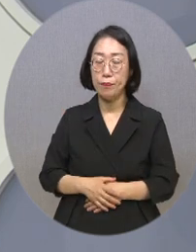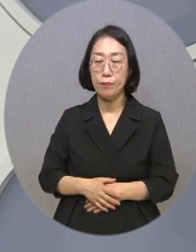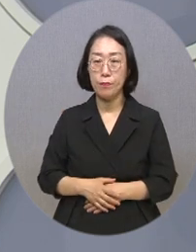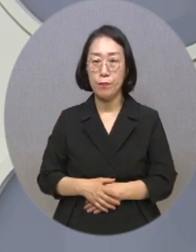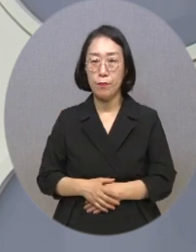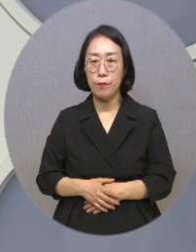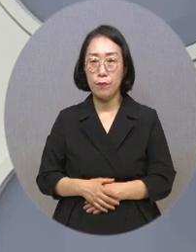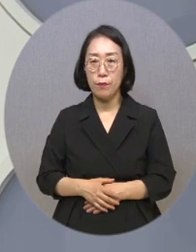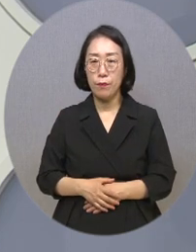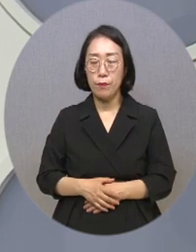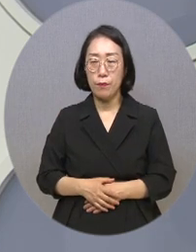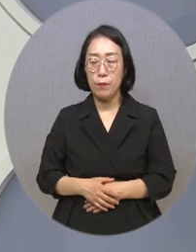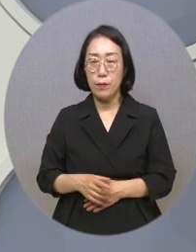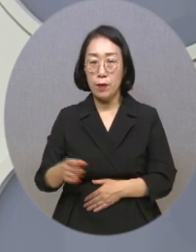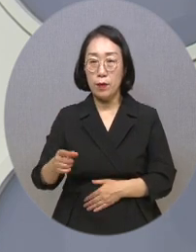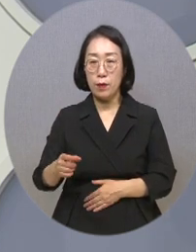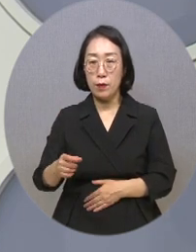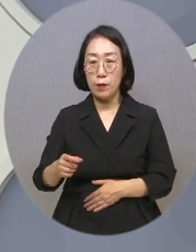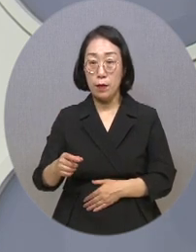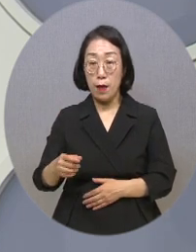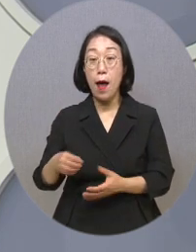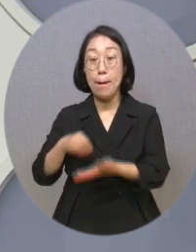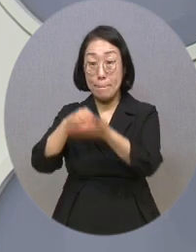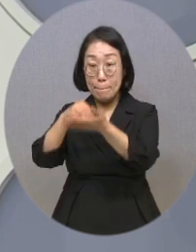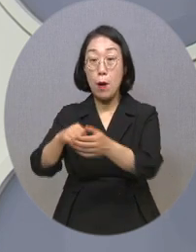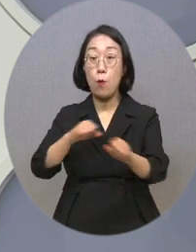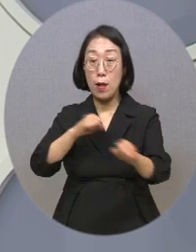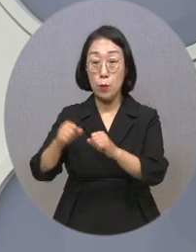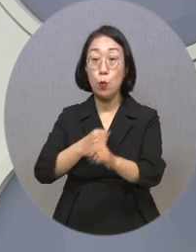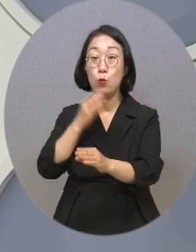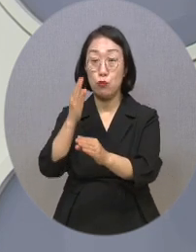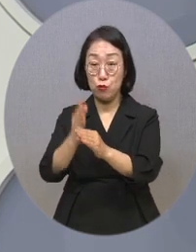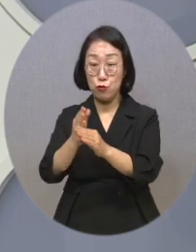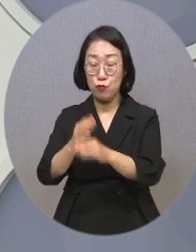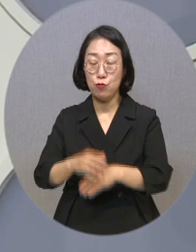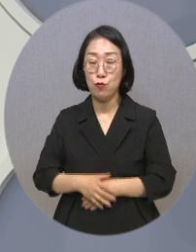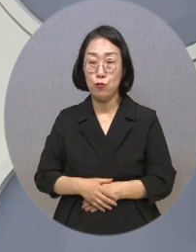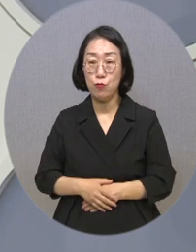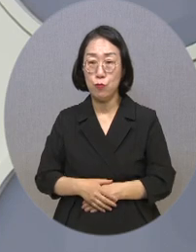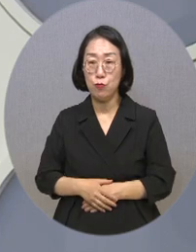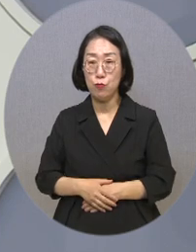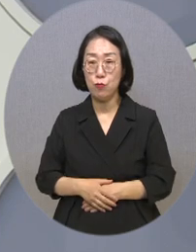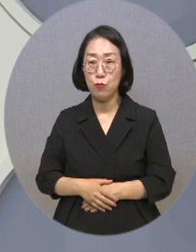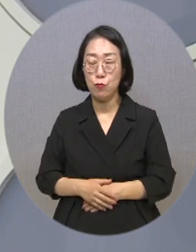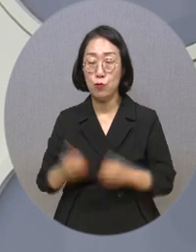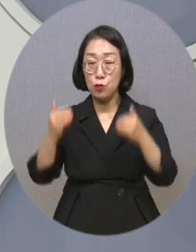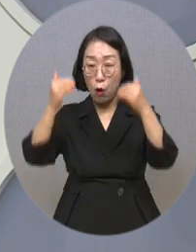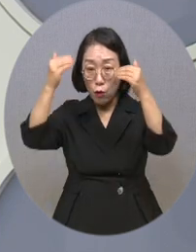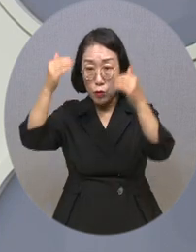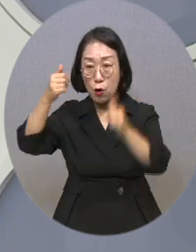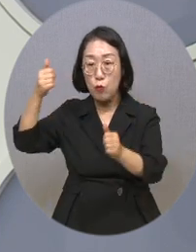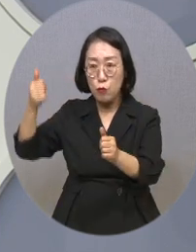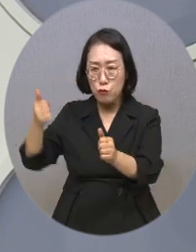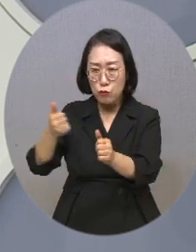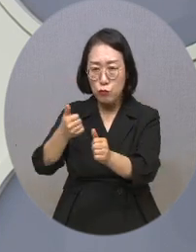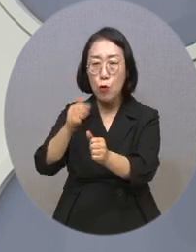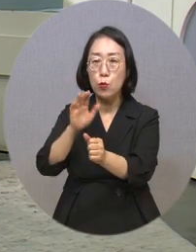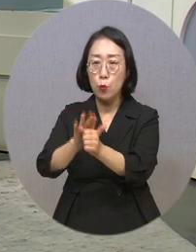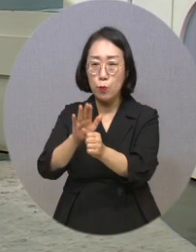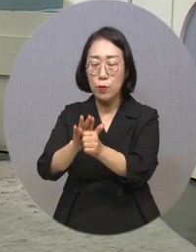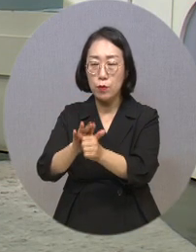저도 부모회도 그때 관여를 하고 그러니까 그 저기 성년 후견인 제도를 만들었습니다. 근데